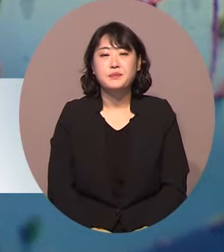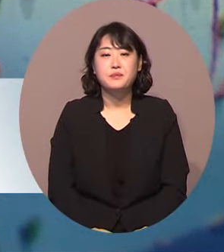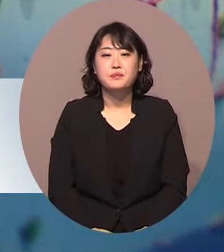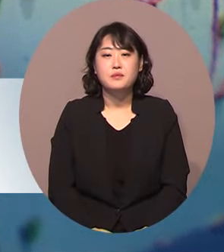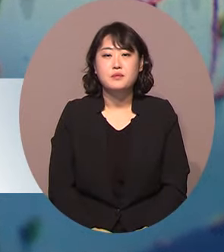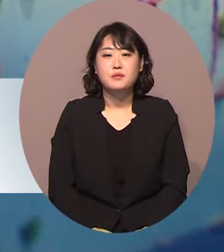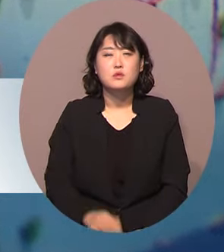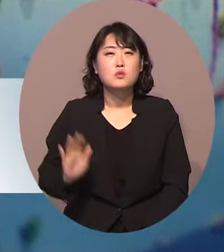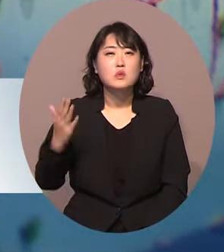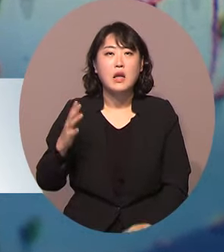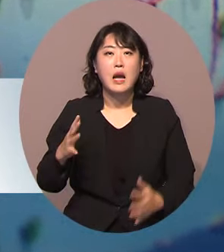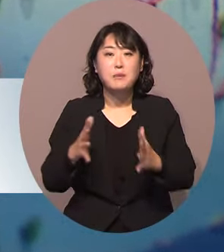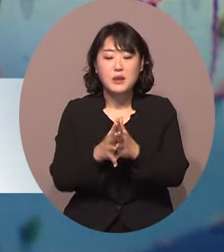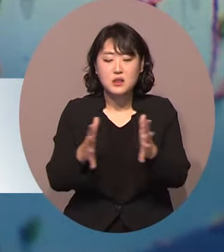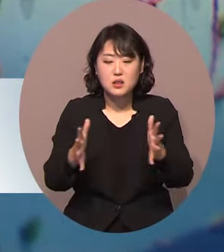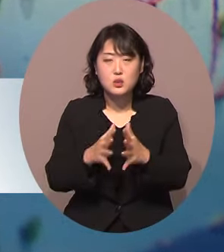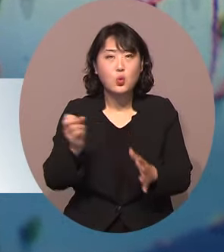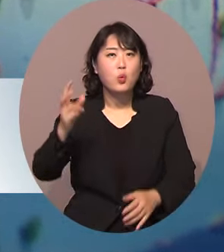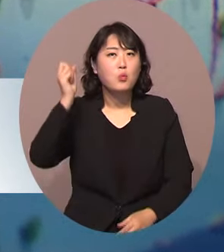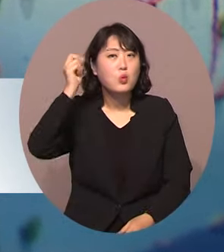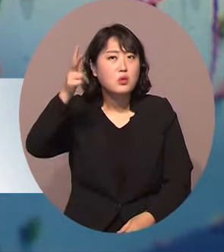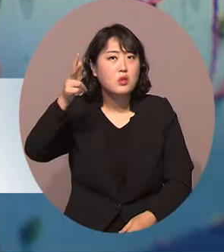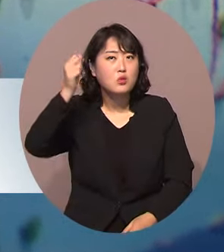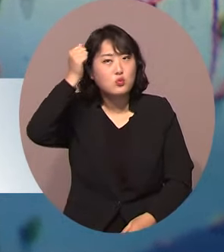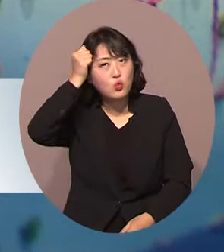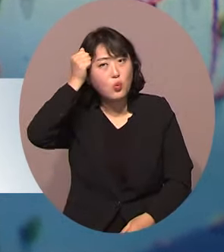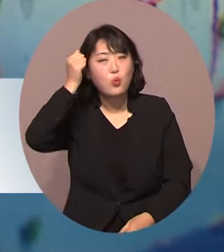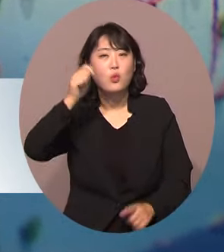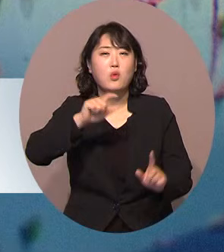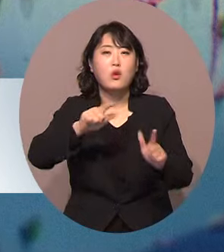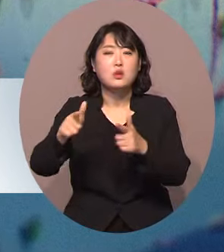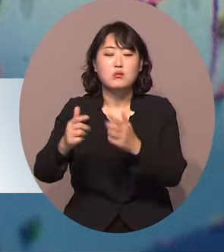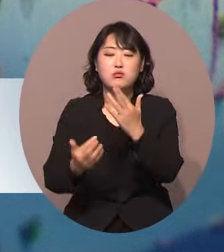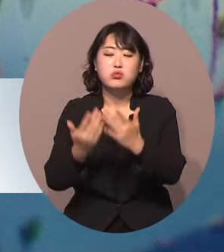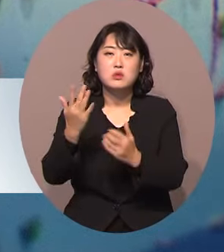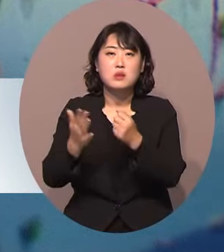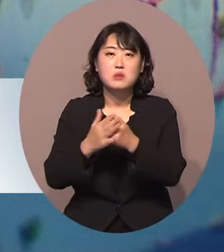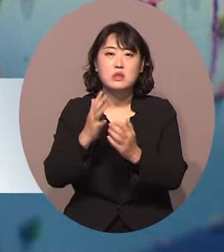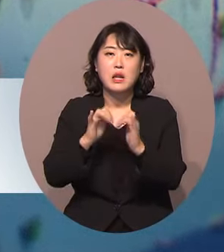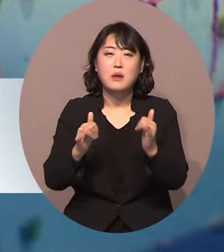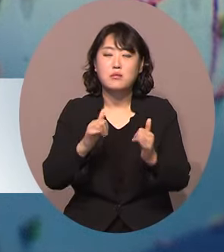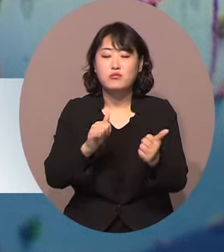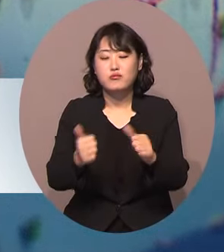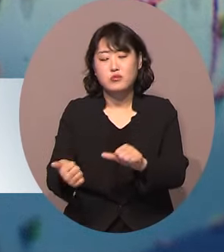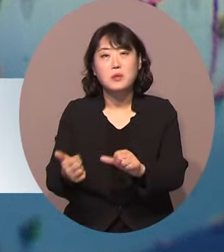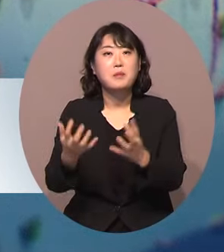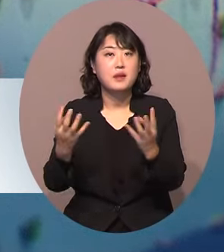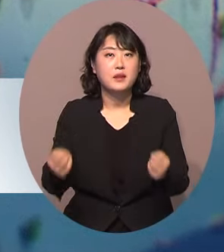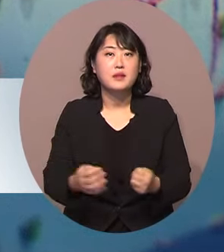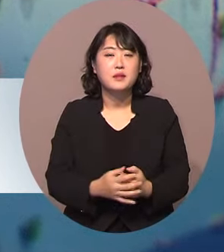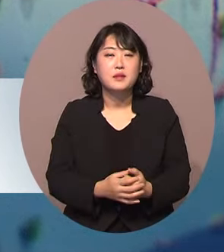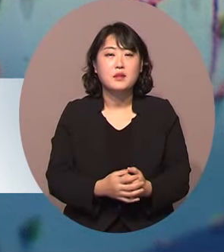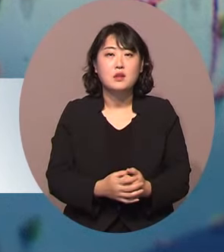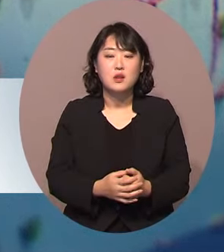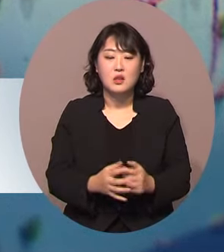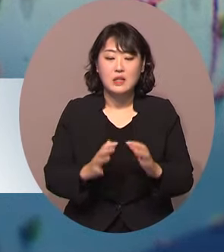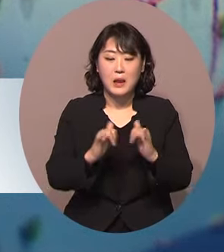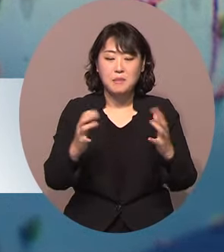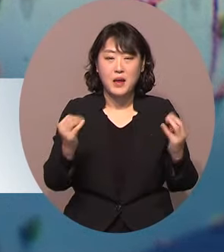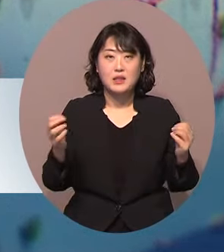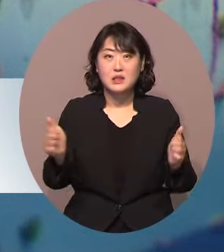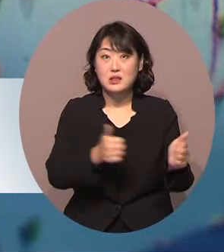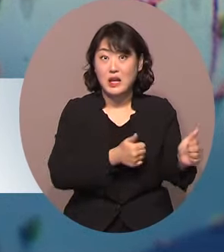최근 공동주택이나 숙박 업소에서 난 불로 인명 피해가 이어지고 있습니다 다중 이용 시설에는 화제가